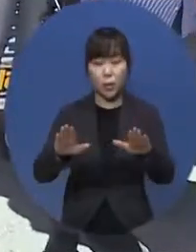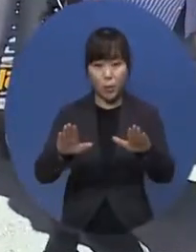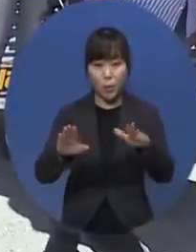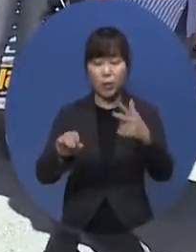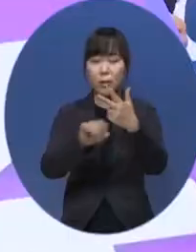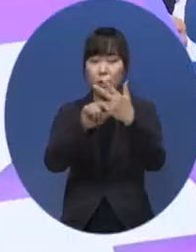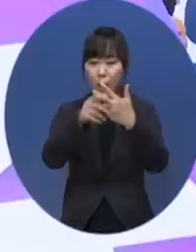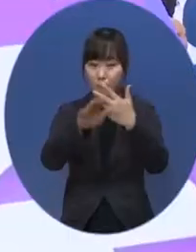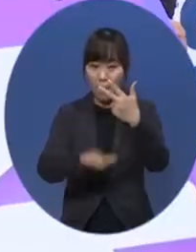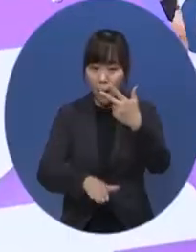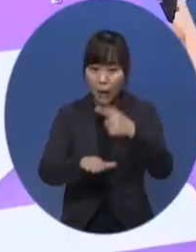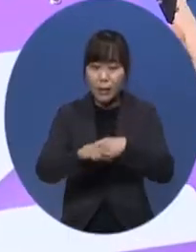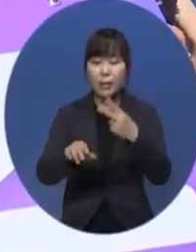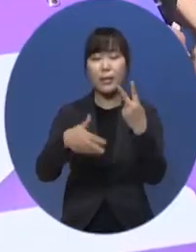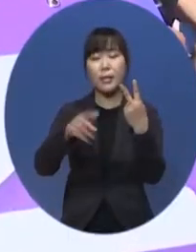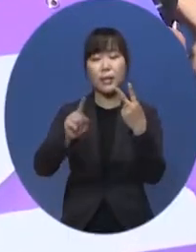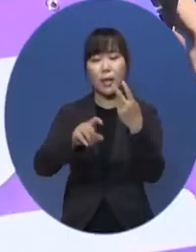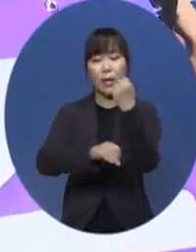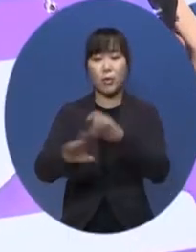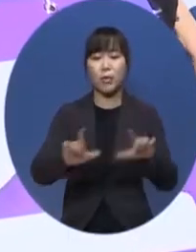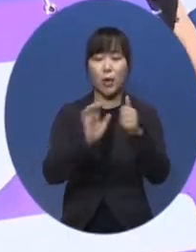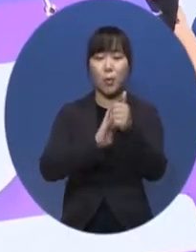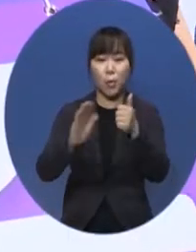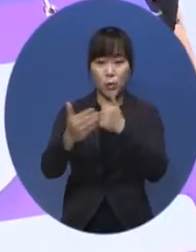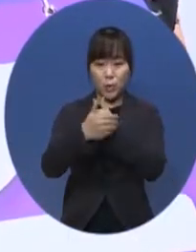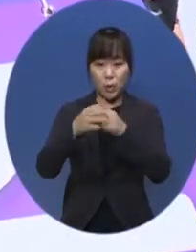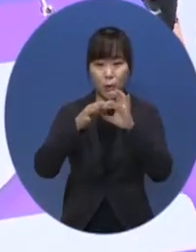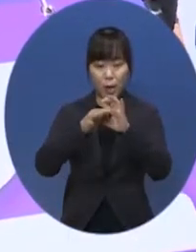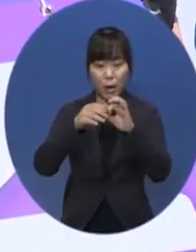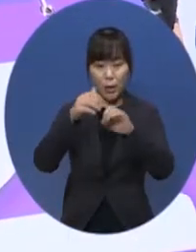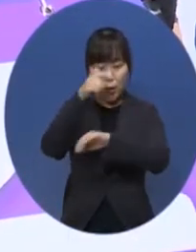제2차 기초생활보장 종합계획을 수립하기 위한